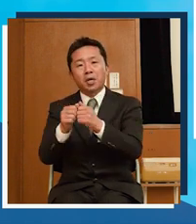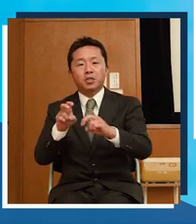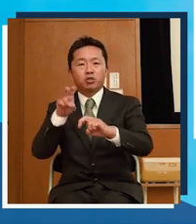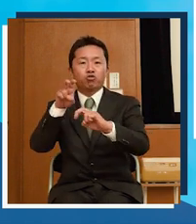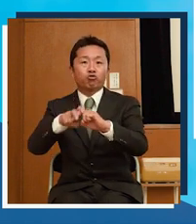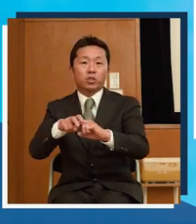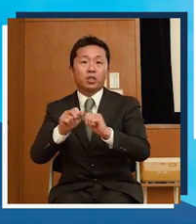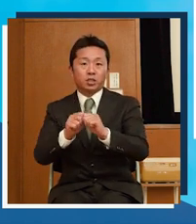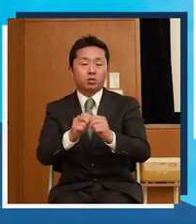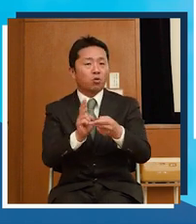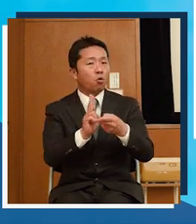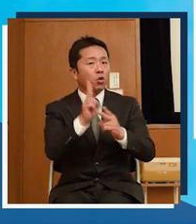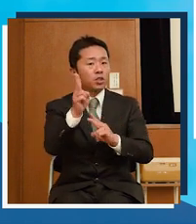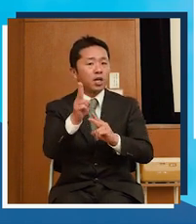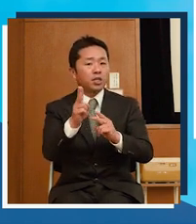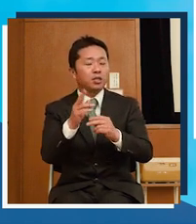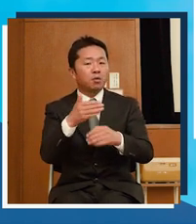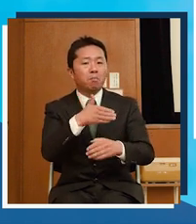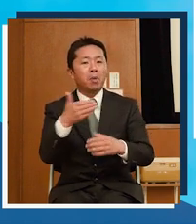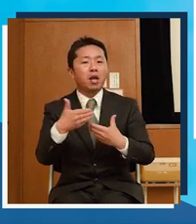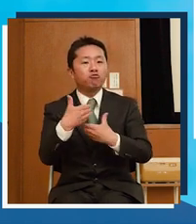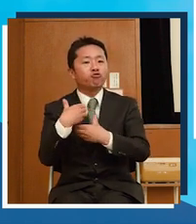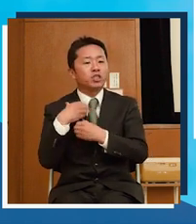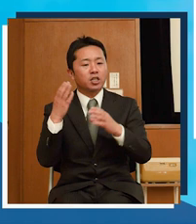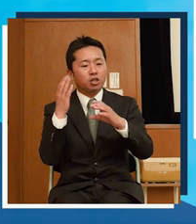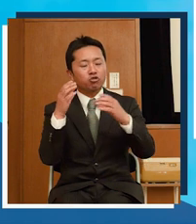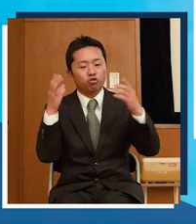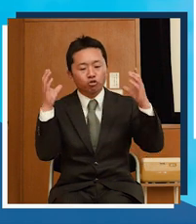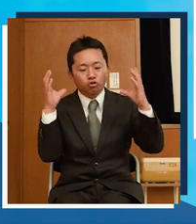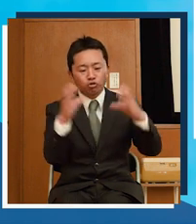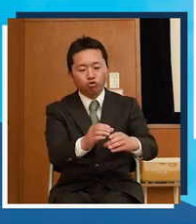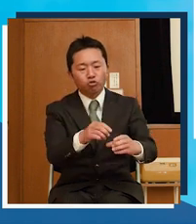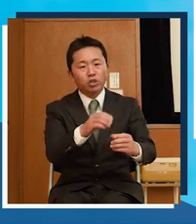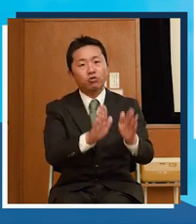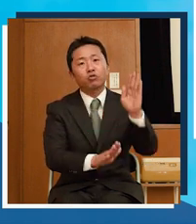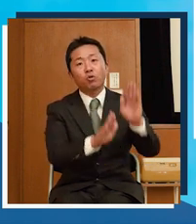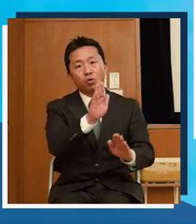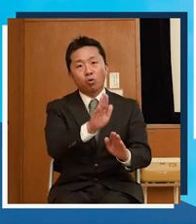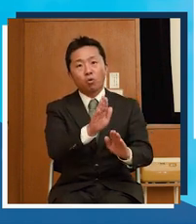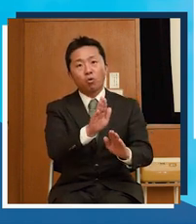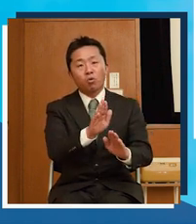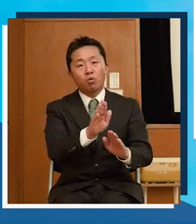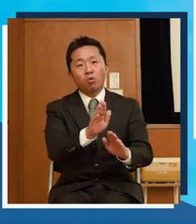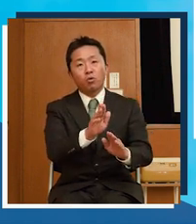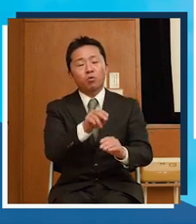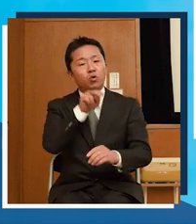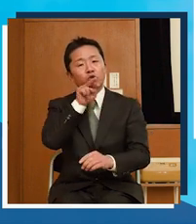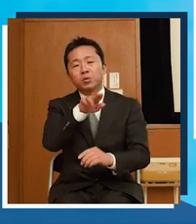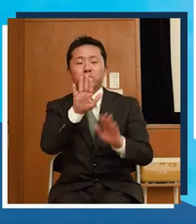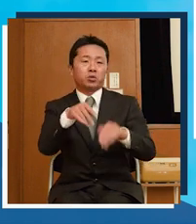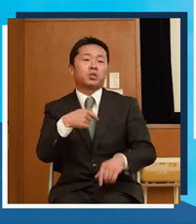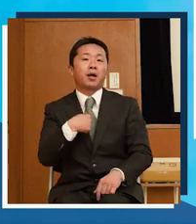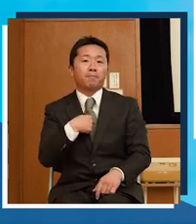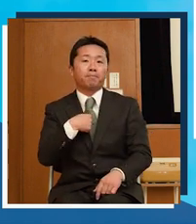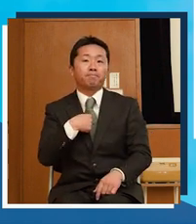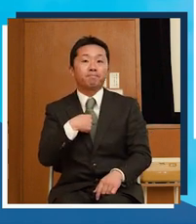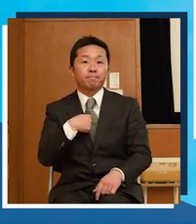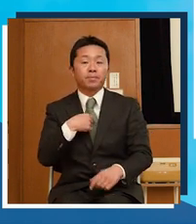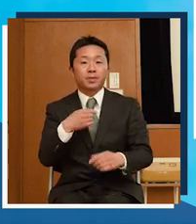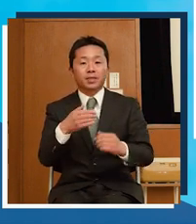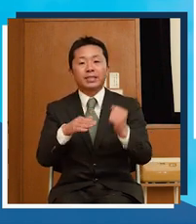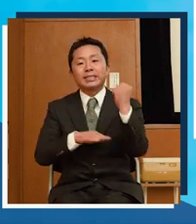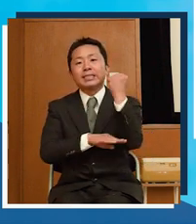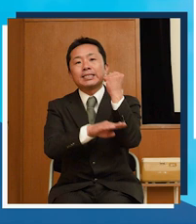基地が集中している状況や県民の平和を寄留する思いなどをスピーチさせていただいた他米軍基地による